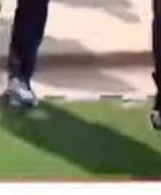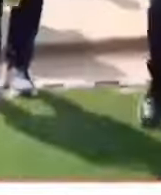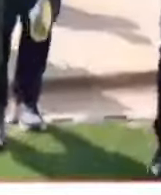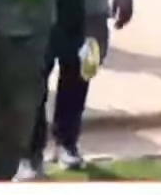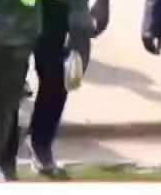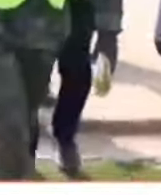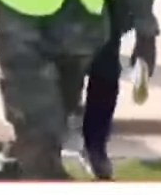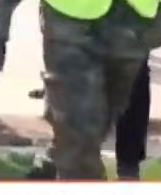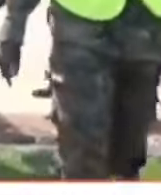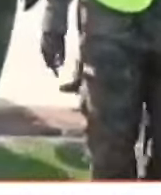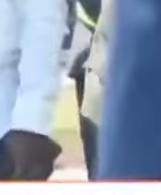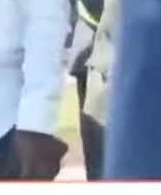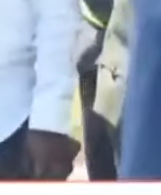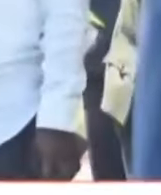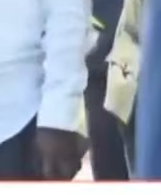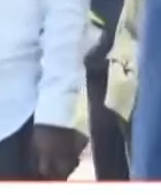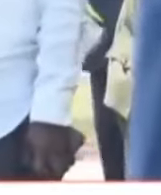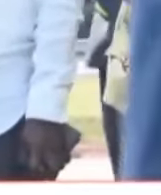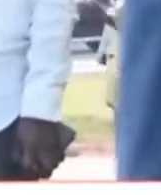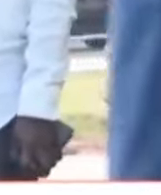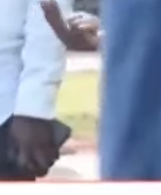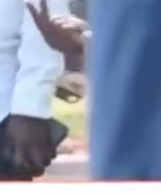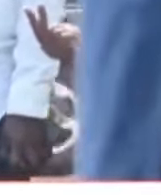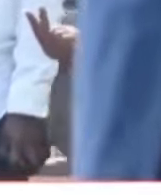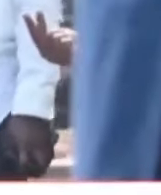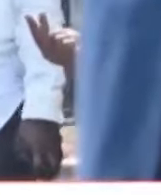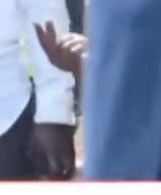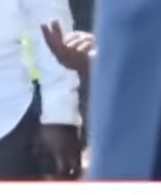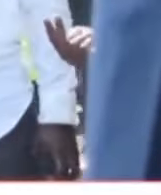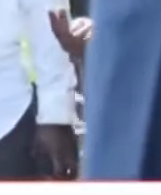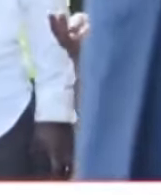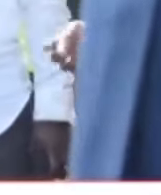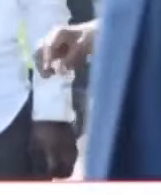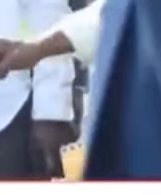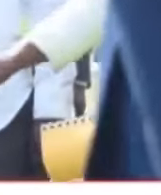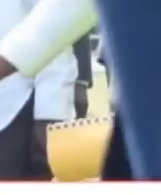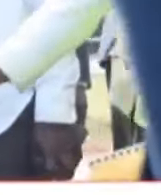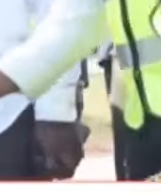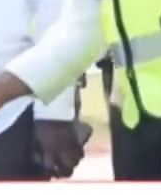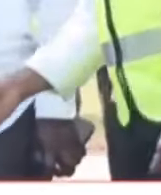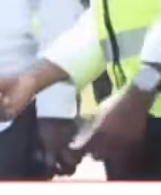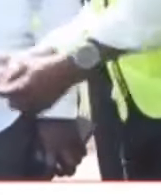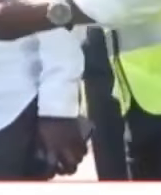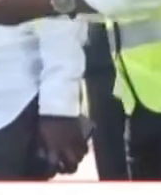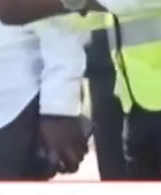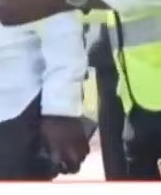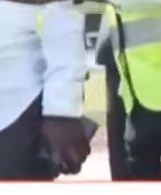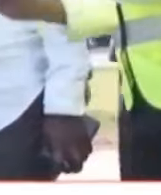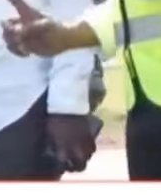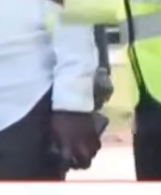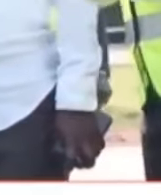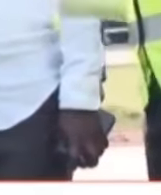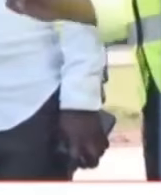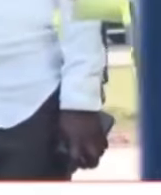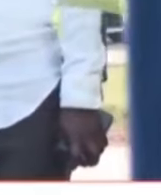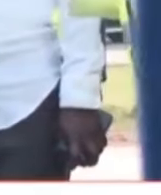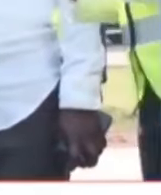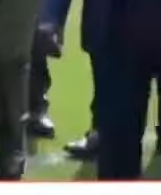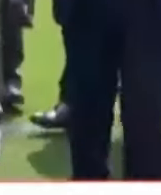ng'omukolo ogw'okulambuza gukoleddwa Minisita w'ebyemizannyo Peter Ogwang n'abakungu aba UPDF Engineering Brigade